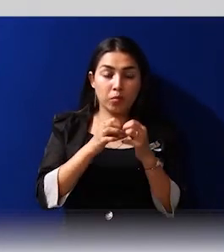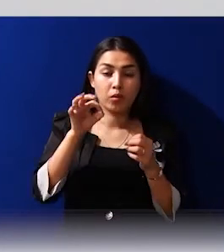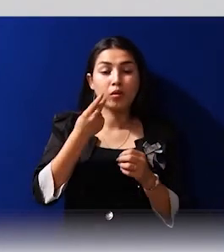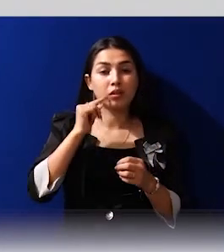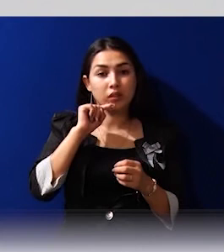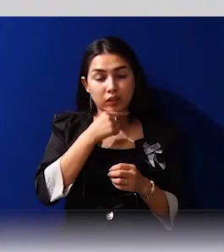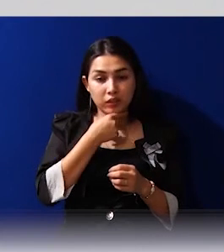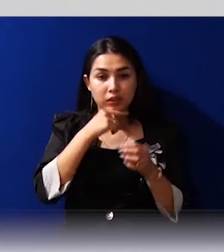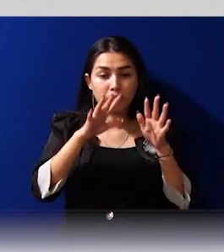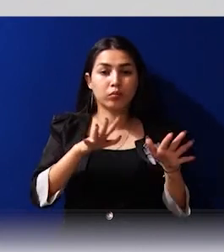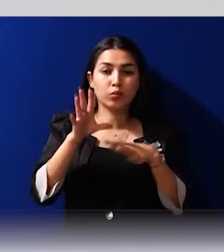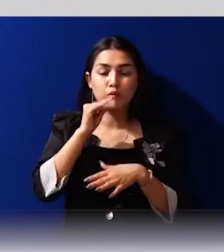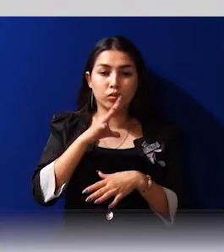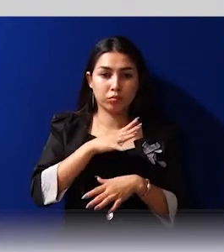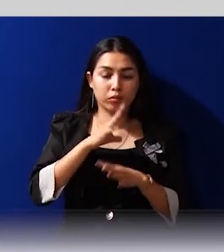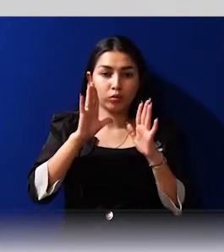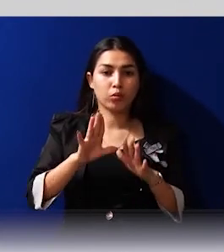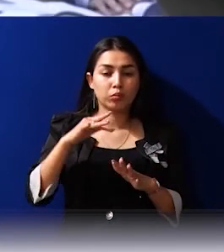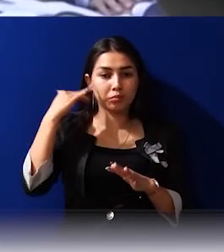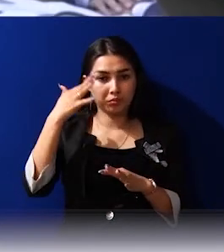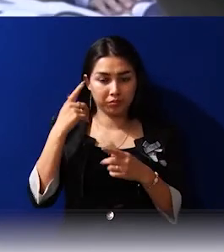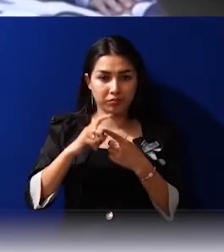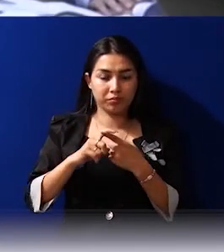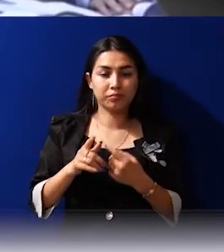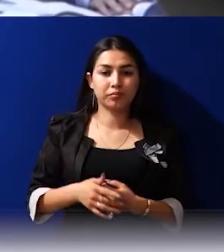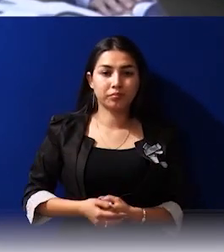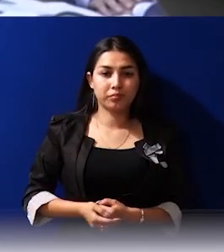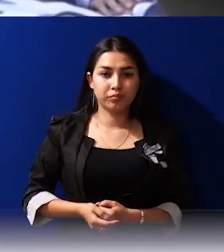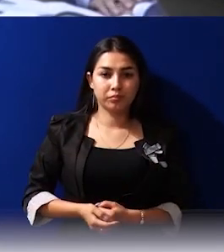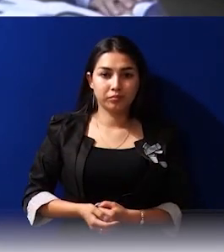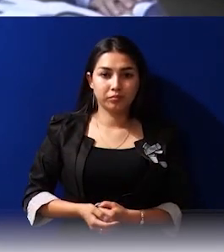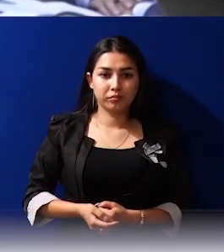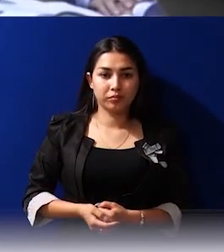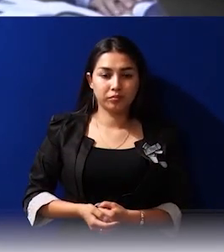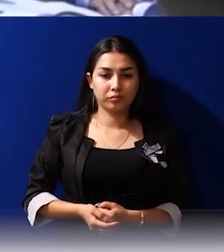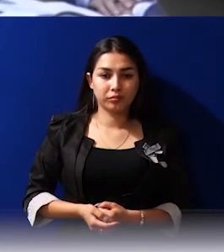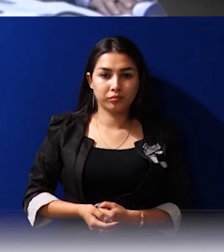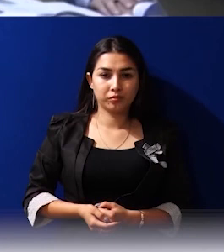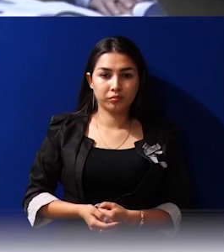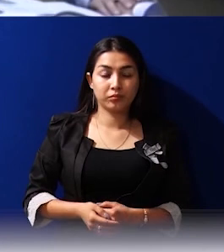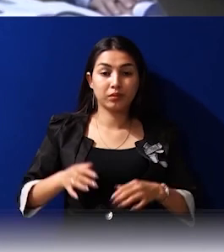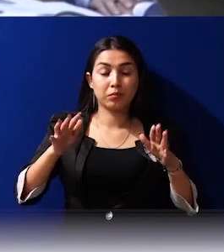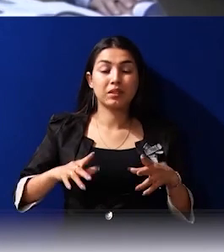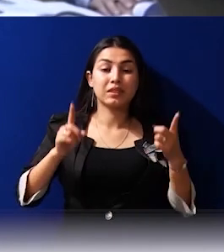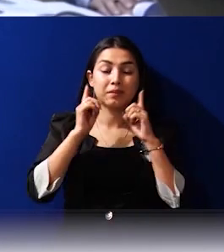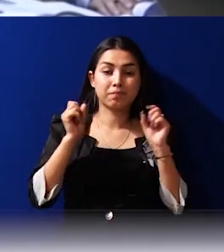экономике в регионе можно будет только мечтать. Катерина Иващенко, Ахана Бельхаир, Азат Байтимир, 77 News.